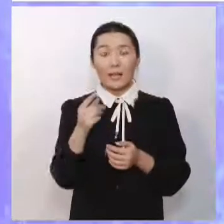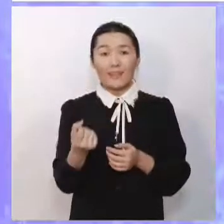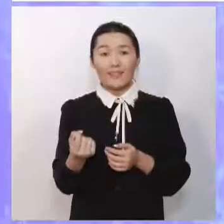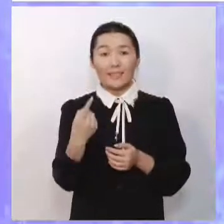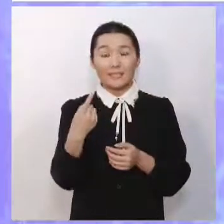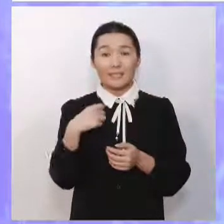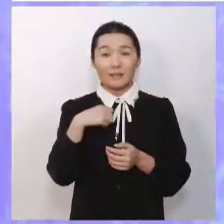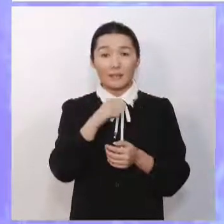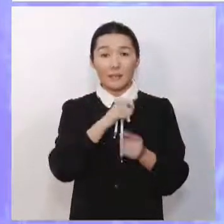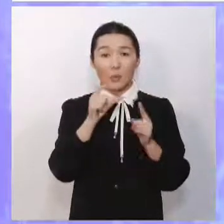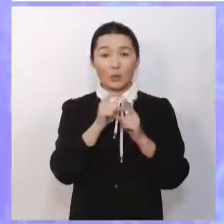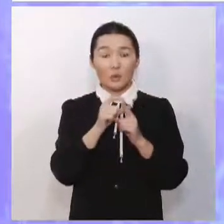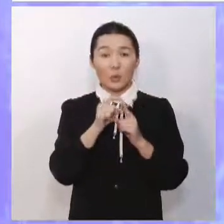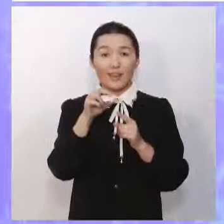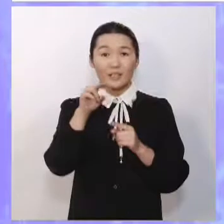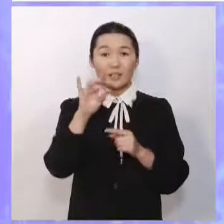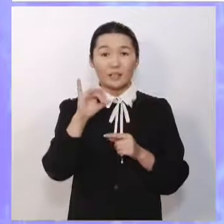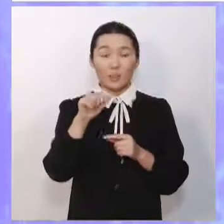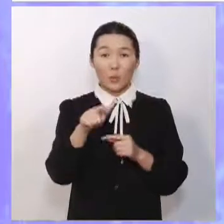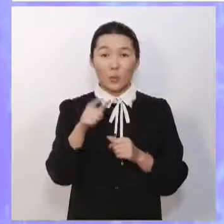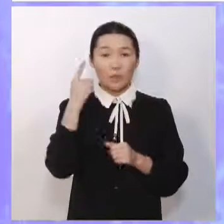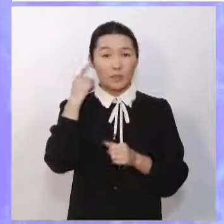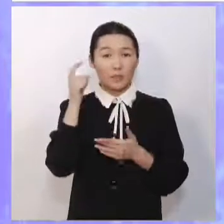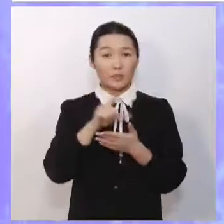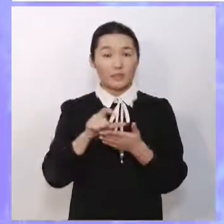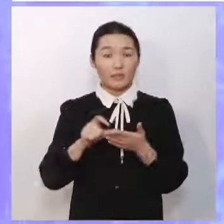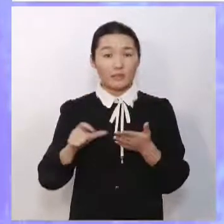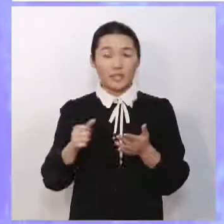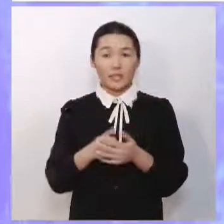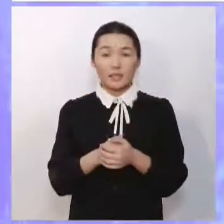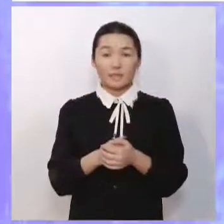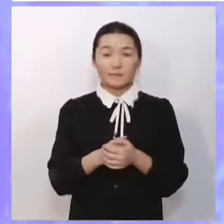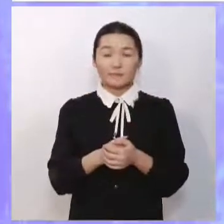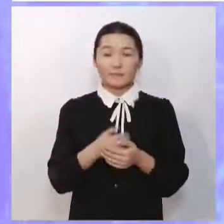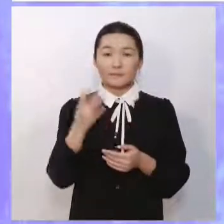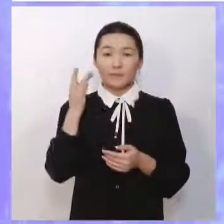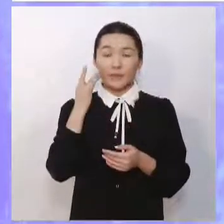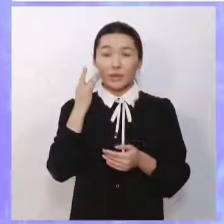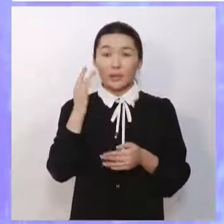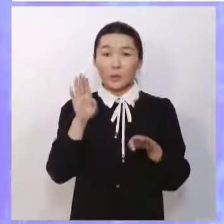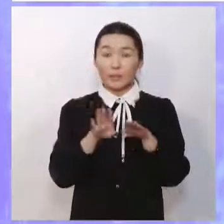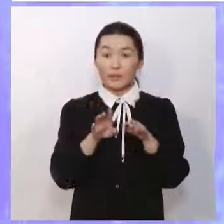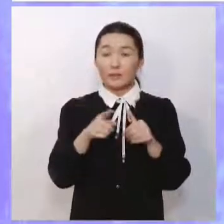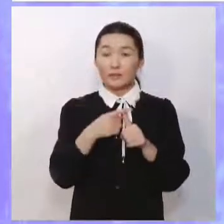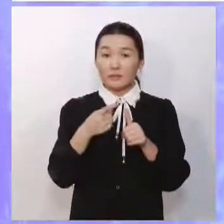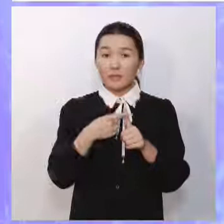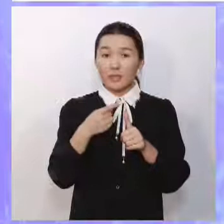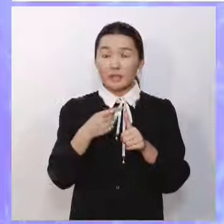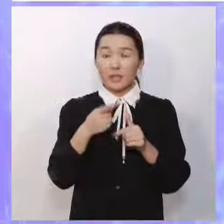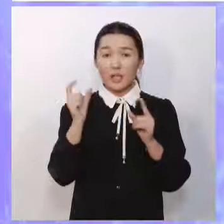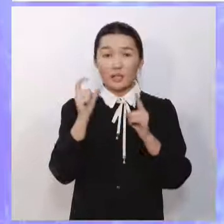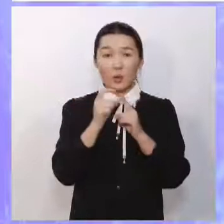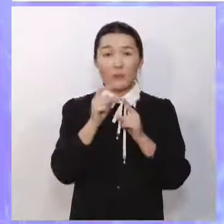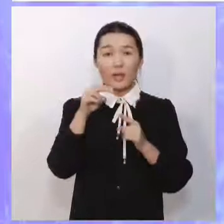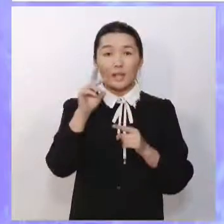само слово «друг»? Послушайте стихотворение, которое так и называется